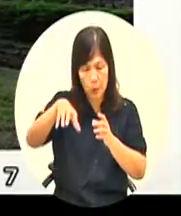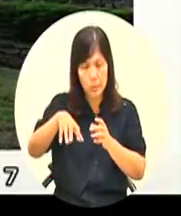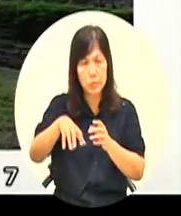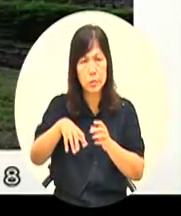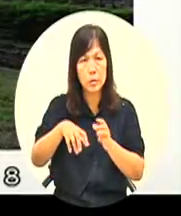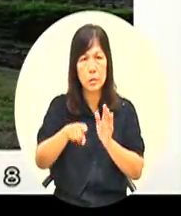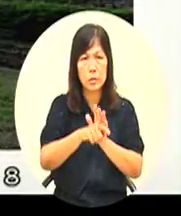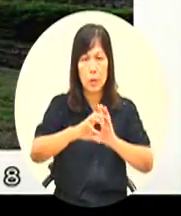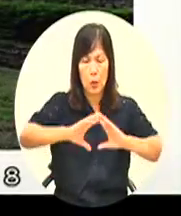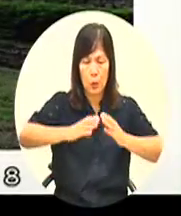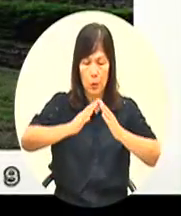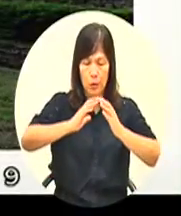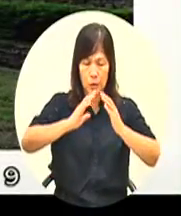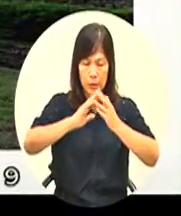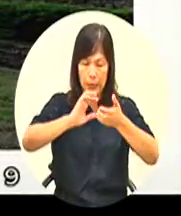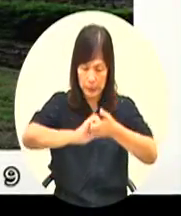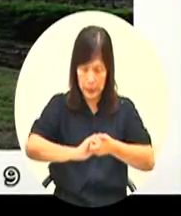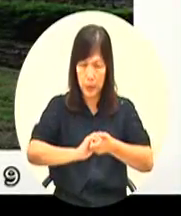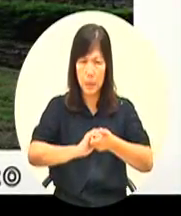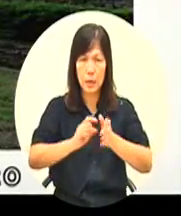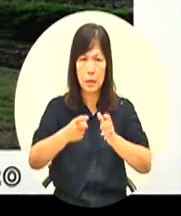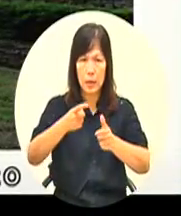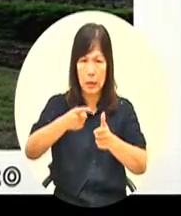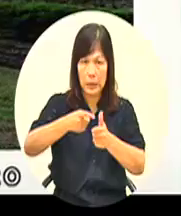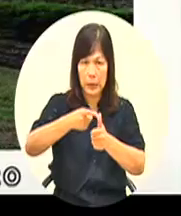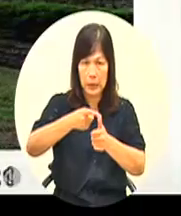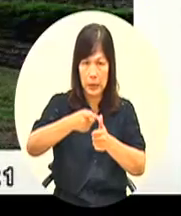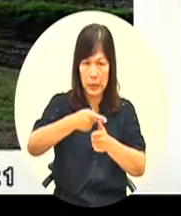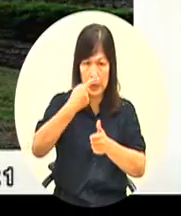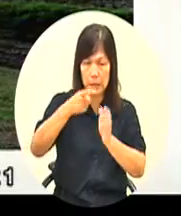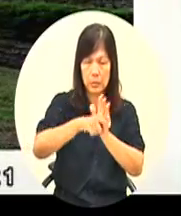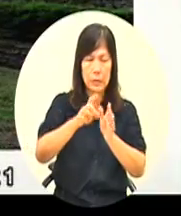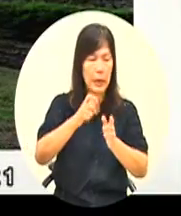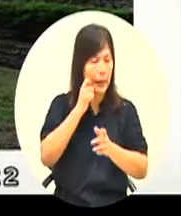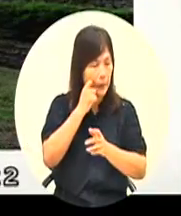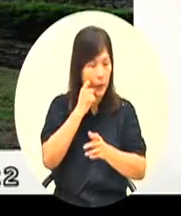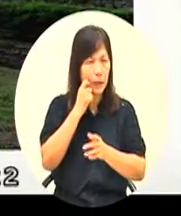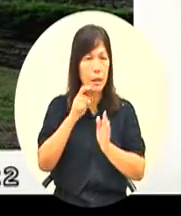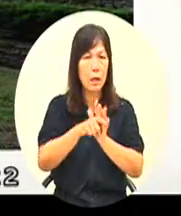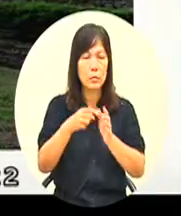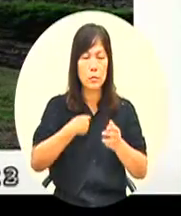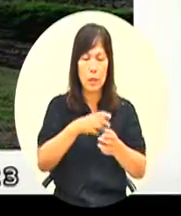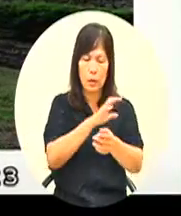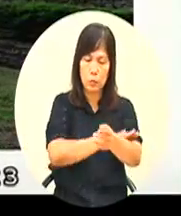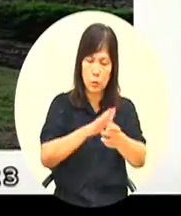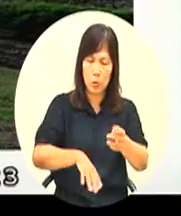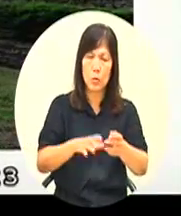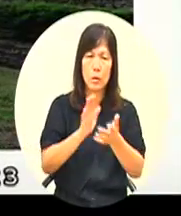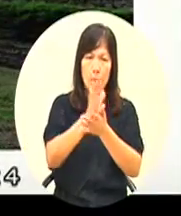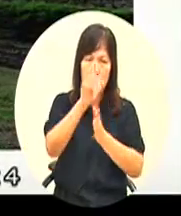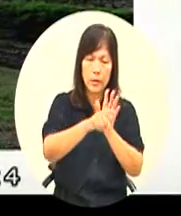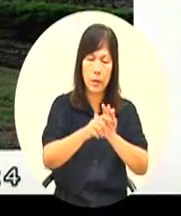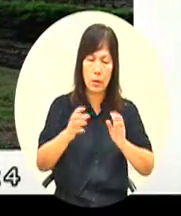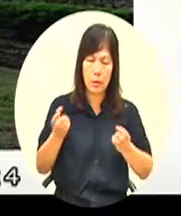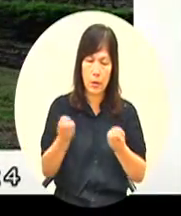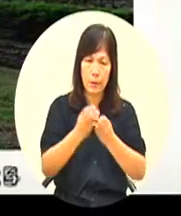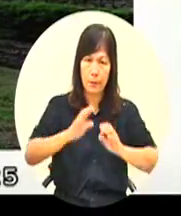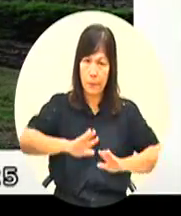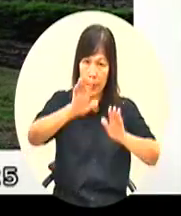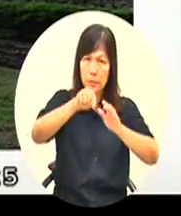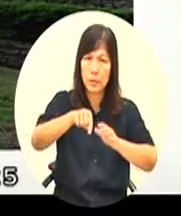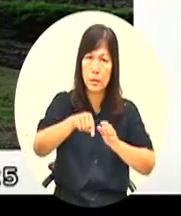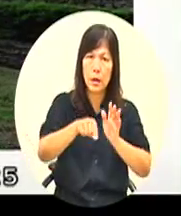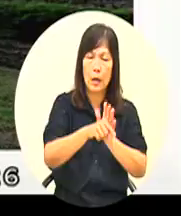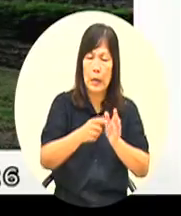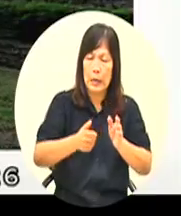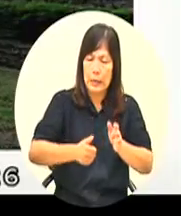国定的古迹，那个一级古迹，这是非常难得的，也是在我们左营，未来左营的发展真的是